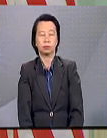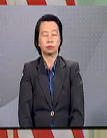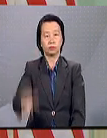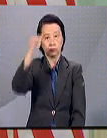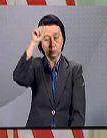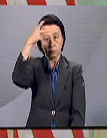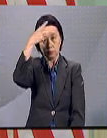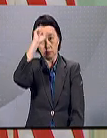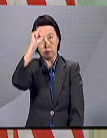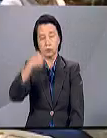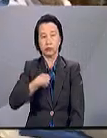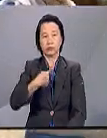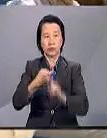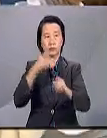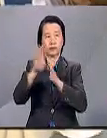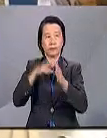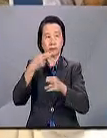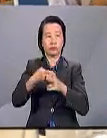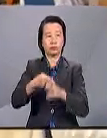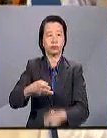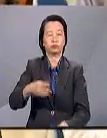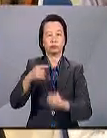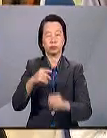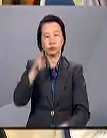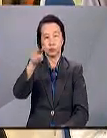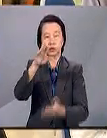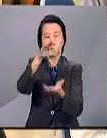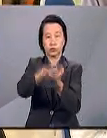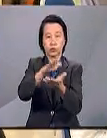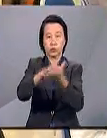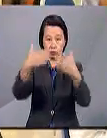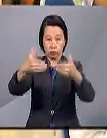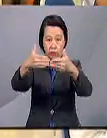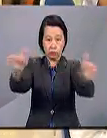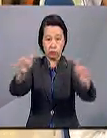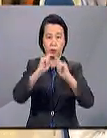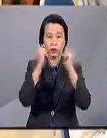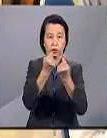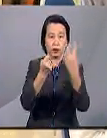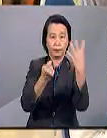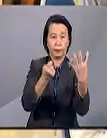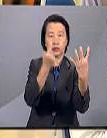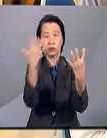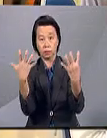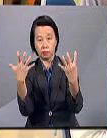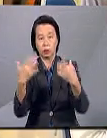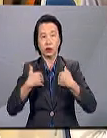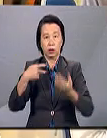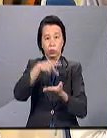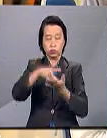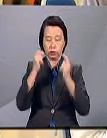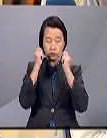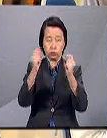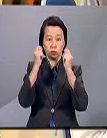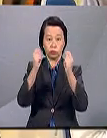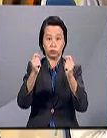Assalamualaikum Dato' Sri, saya Syabi Harim nama. Okey Dato' Sri, memandangkan sekolah hari ini telah dibuka bagi tingkatan 4 dan 5, adakah pusat tuition swasta